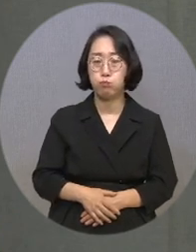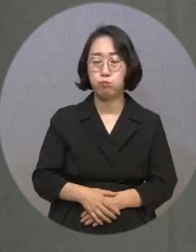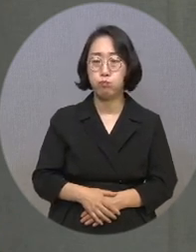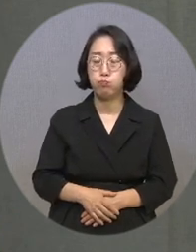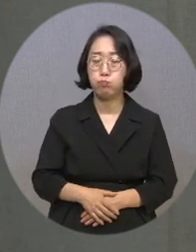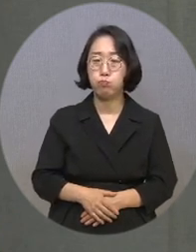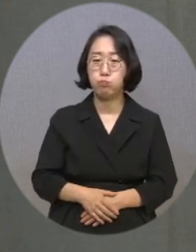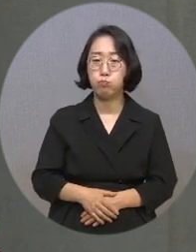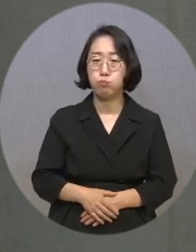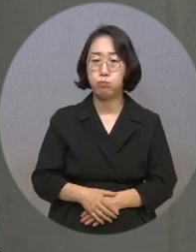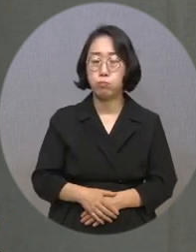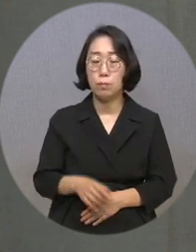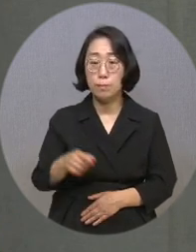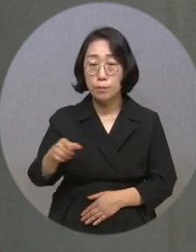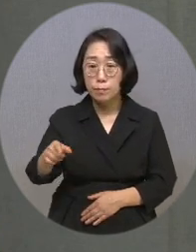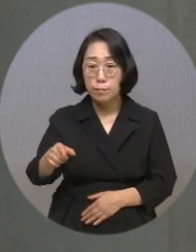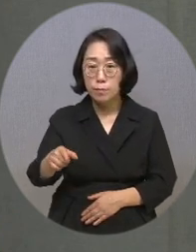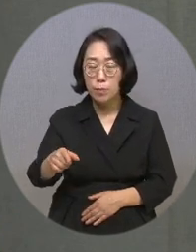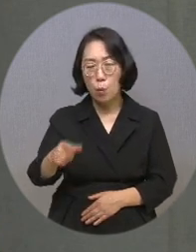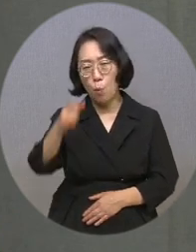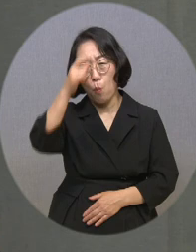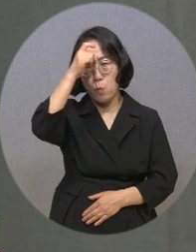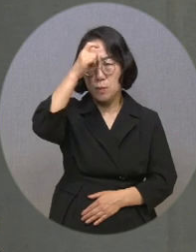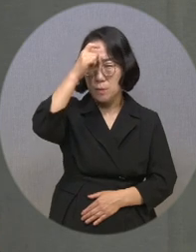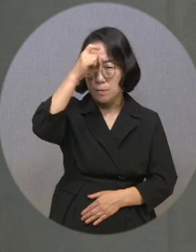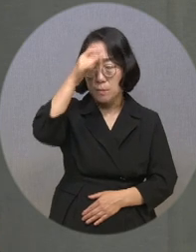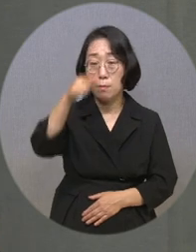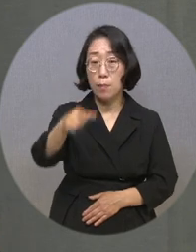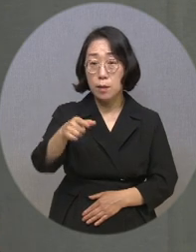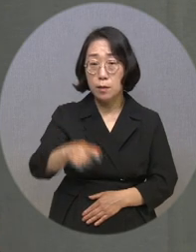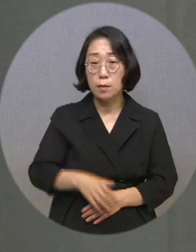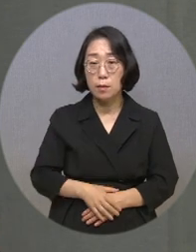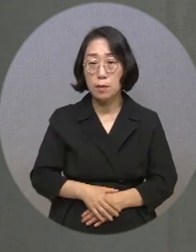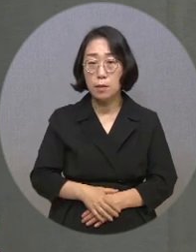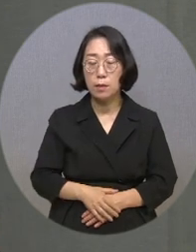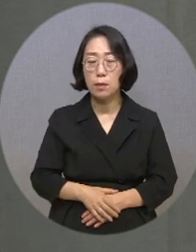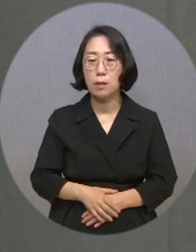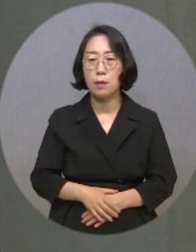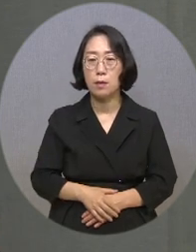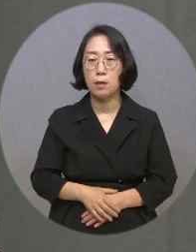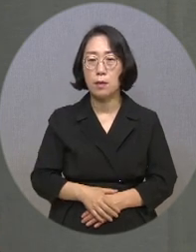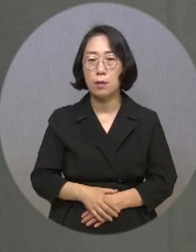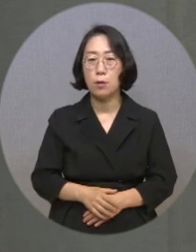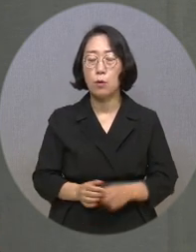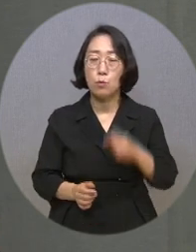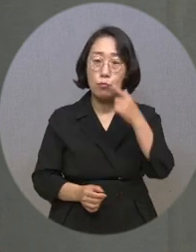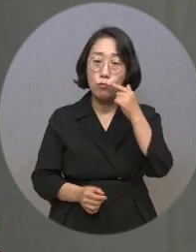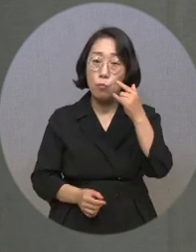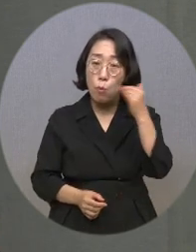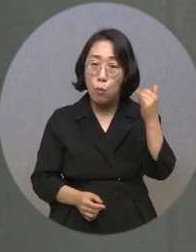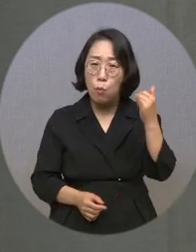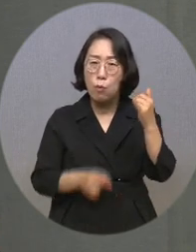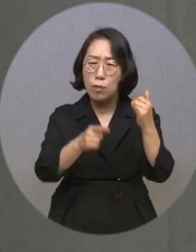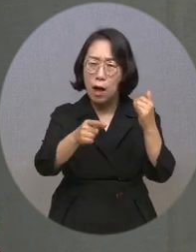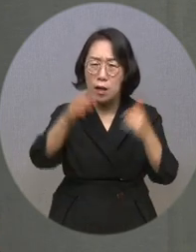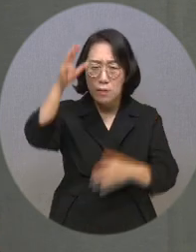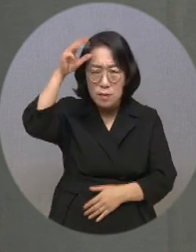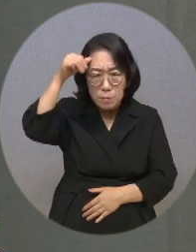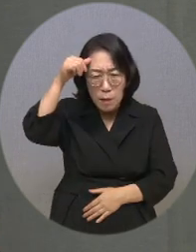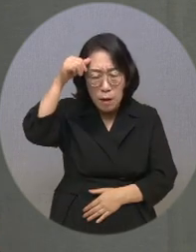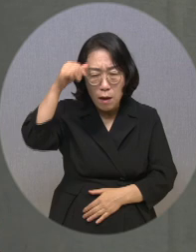그야말로 막무가내 이게 부모였을 때 그건 이루 말할 수 없다는